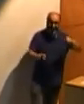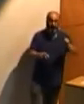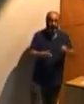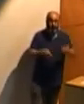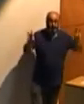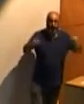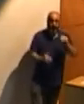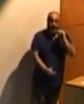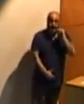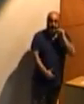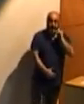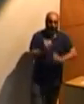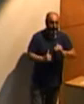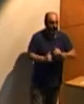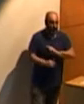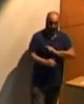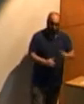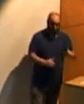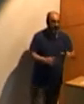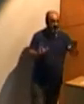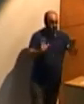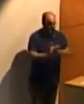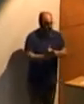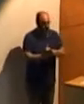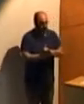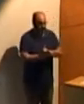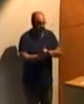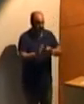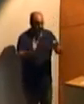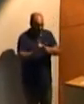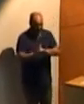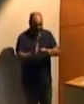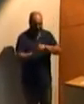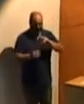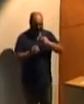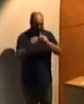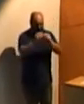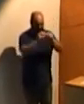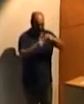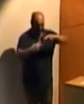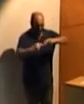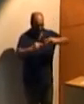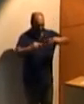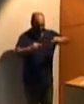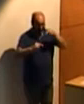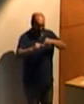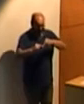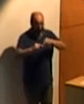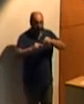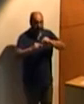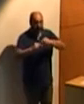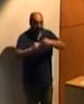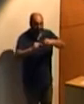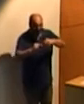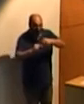mais en code il ya des lettres qui s'interprète en fonction du microenvironnement